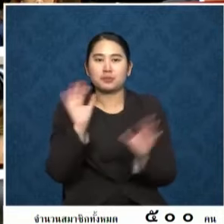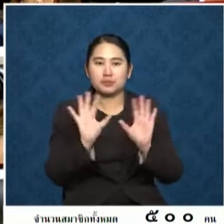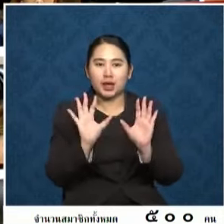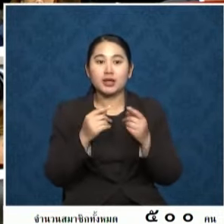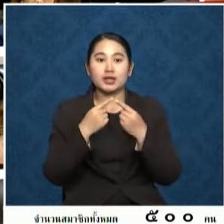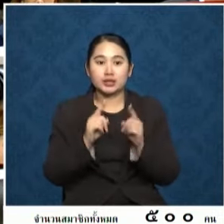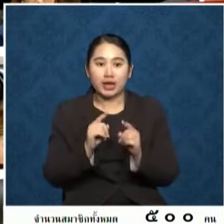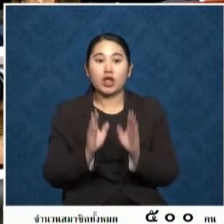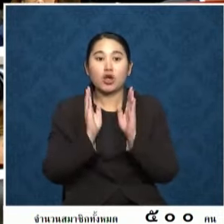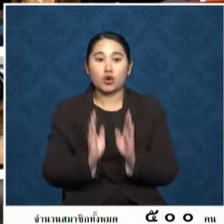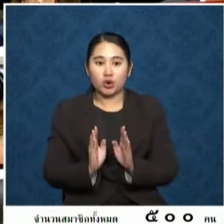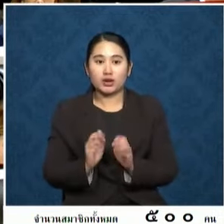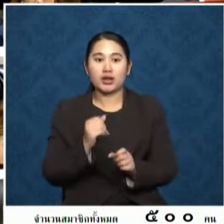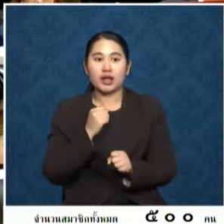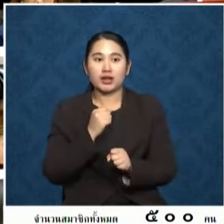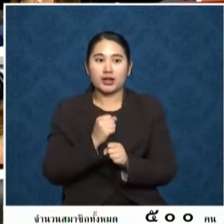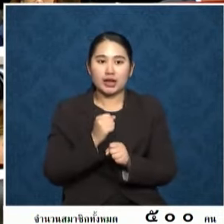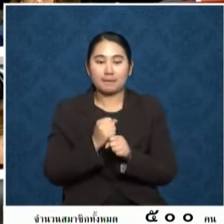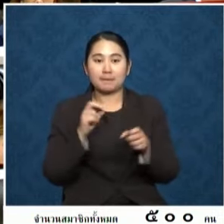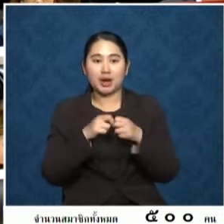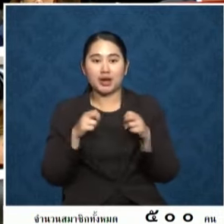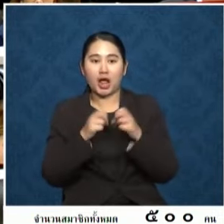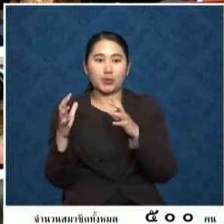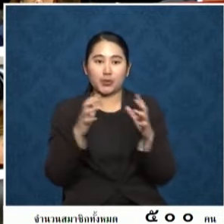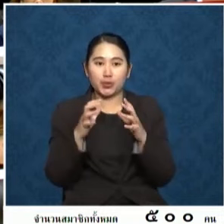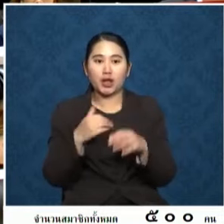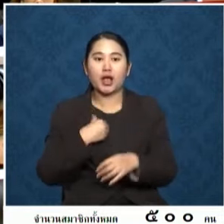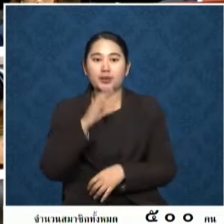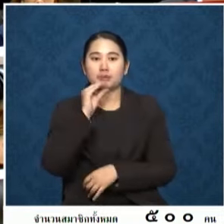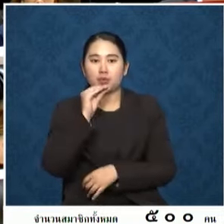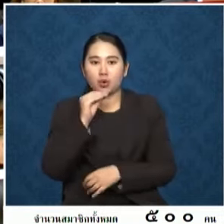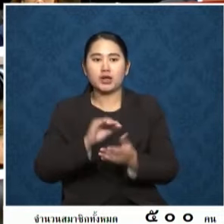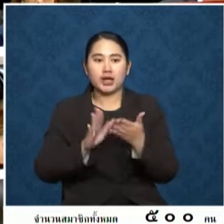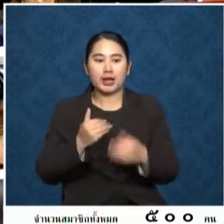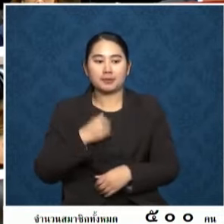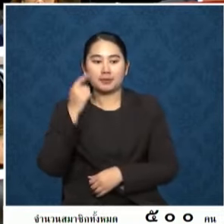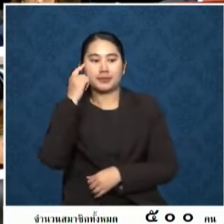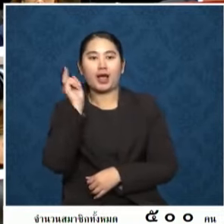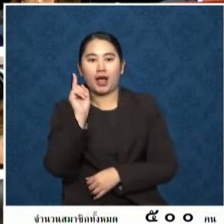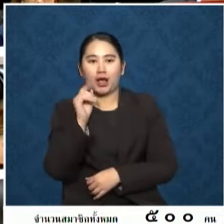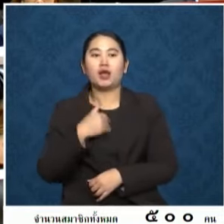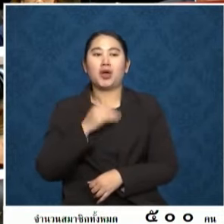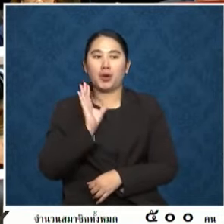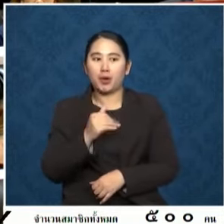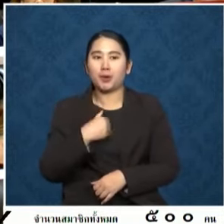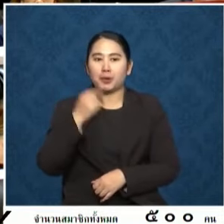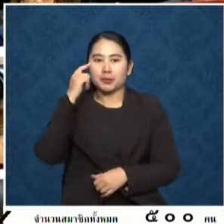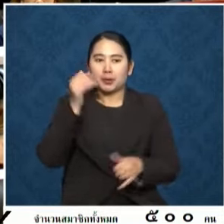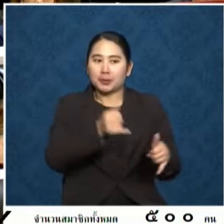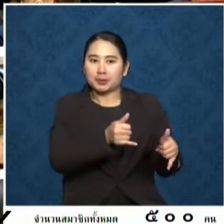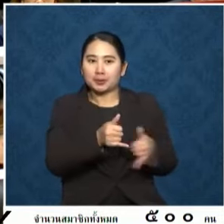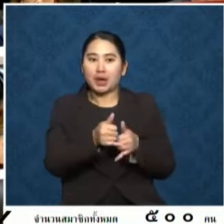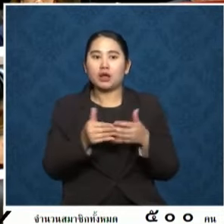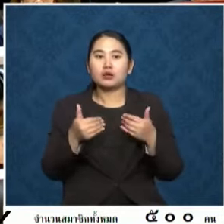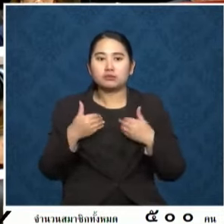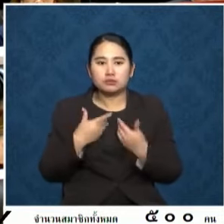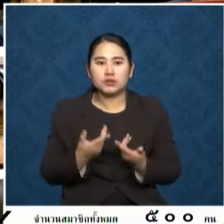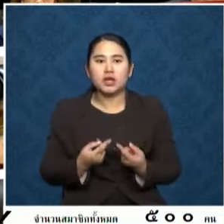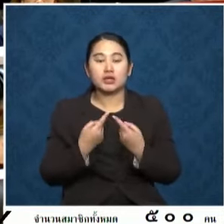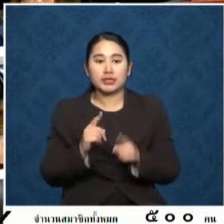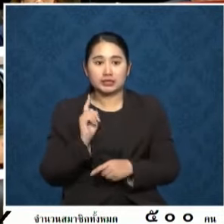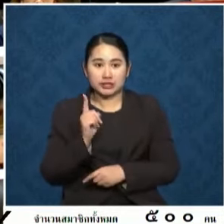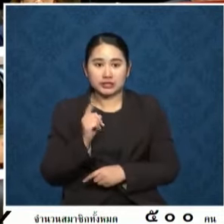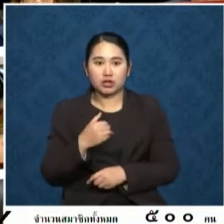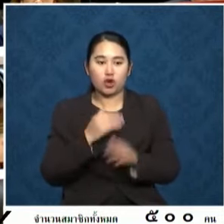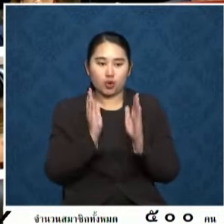คของผู้ที่ก่อความรุนแรงแล้วเขาเนี่ยอาจจะคิดด้วยซ้ำไปว่าเขาเนี่ยได้รับแบ็กอัพทั้งที่ในความเป็นจริงเนี่ยอาจจะ